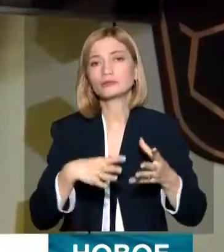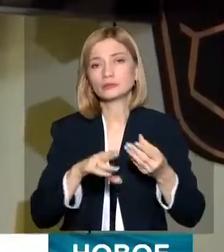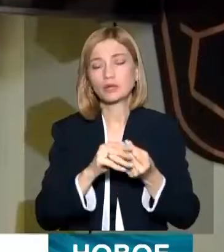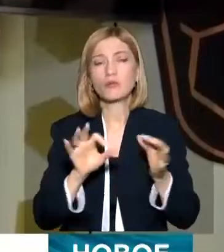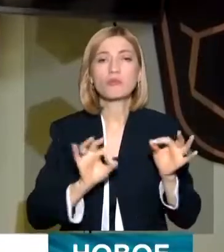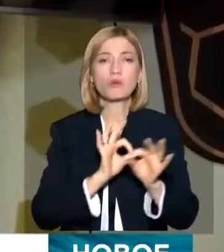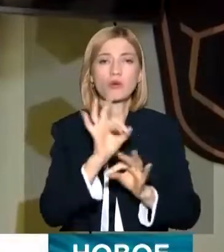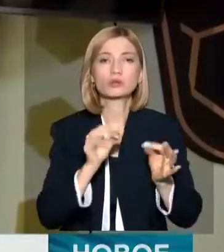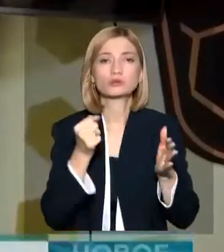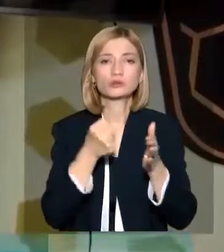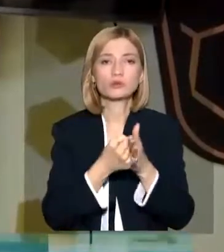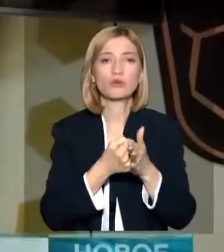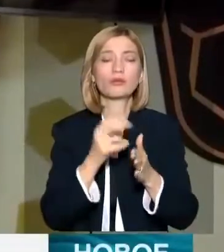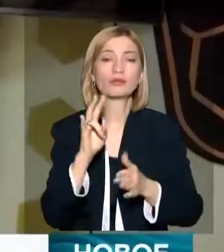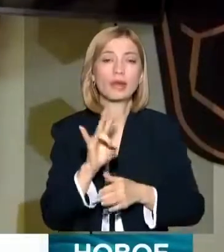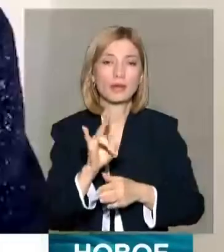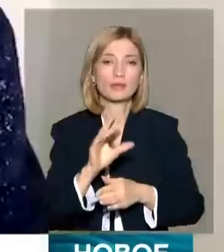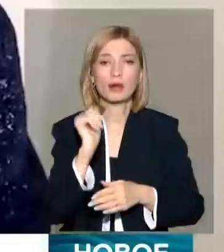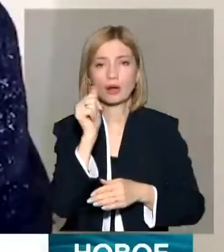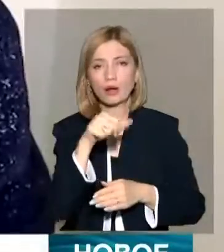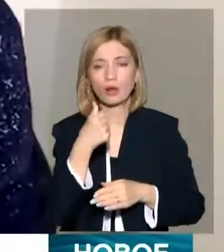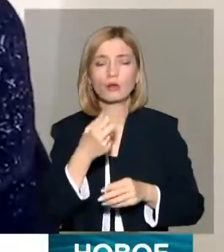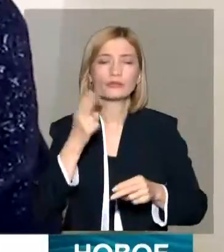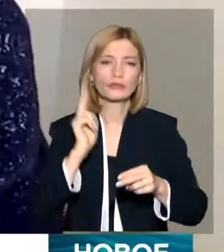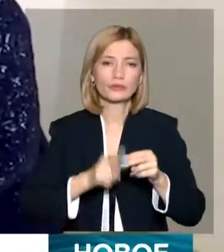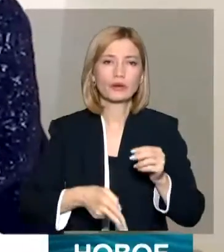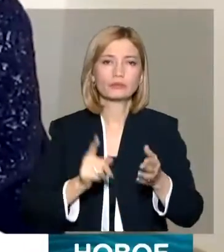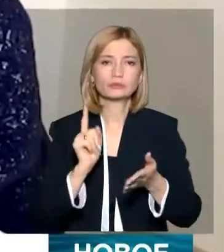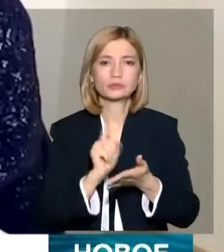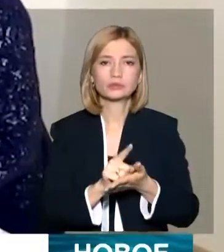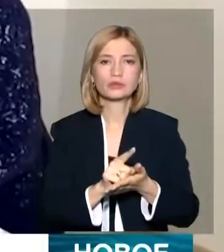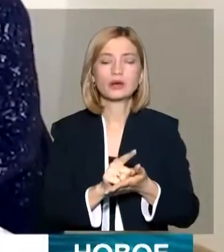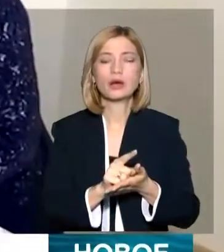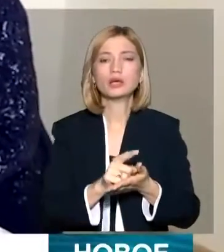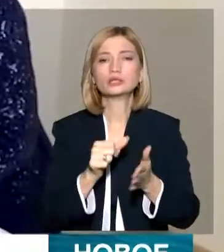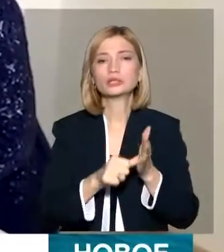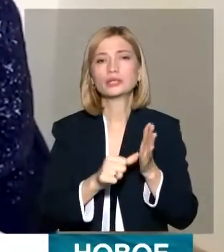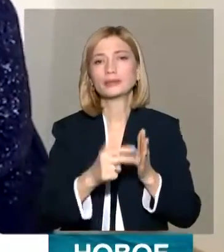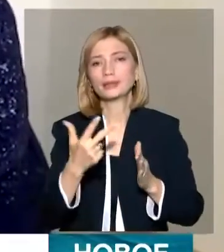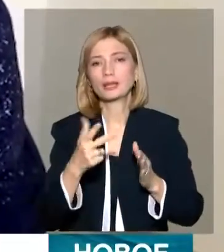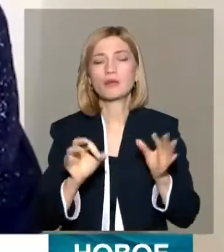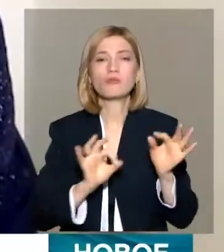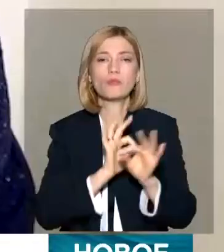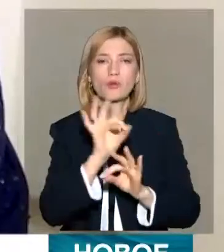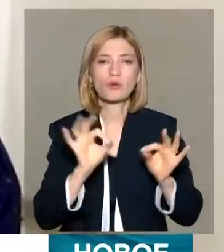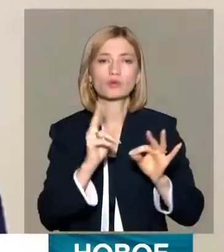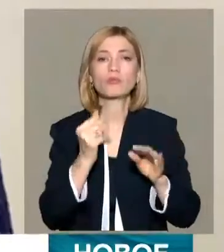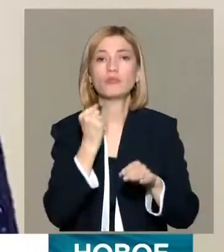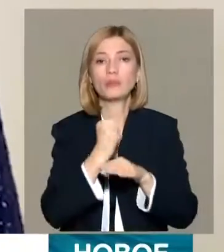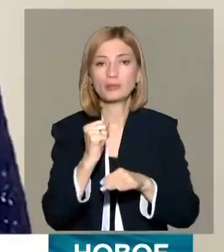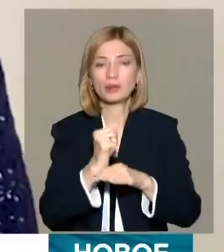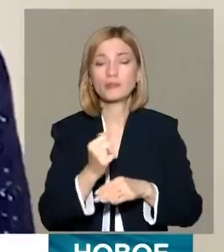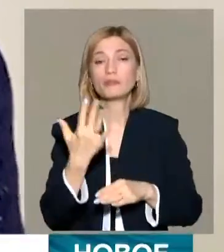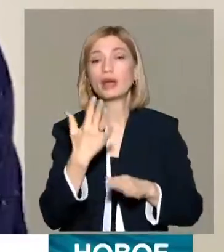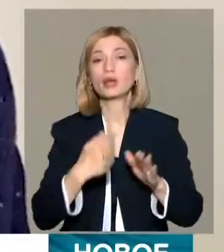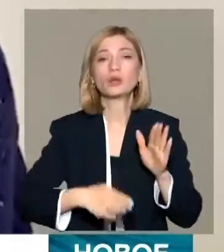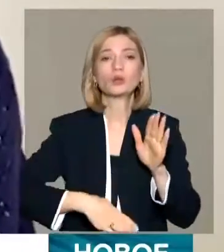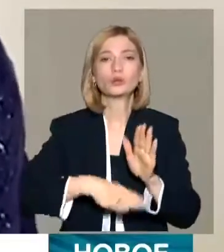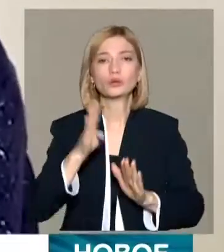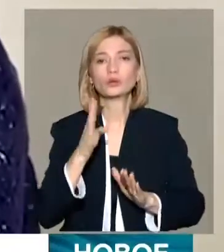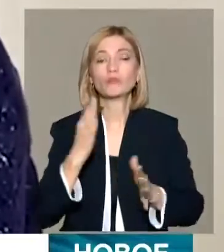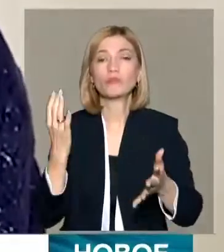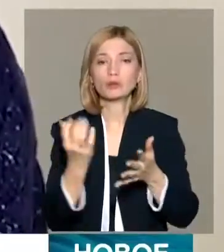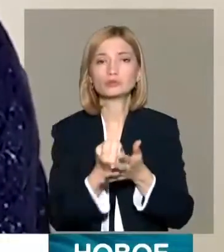быть реализованы до конца ноября. В финальном мероприятии 63 проектов-победителей отберут 5 лучших, которые